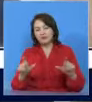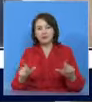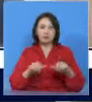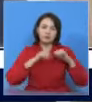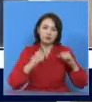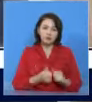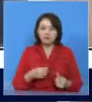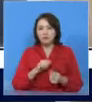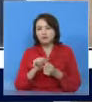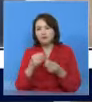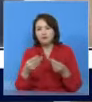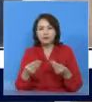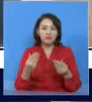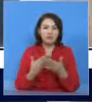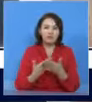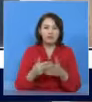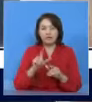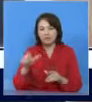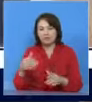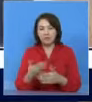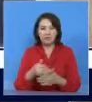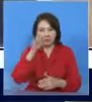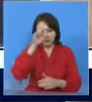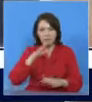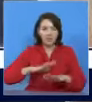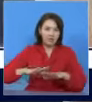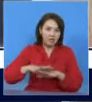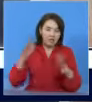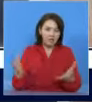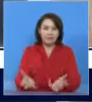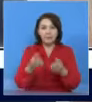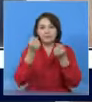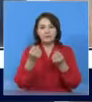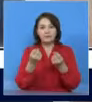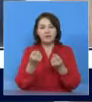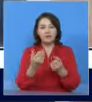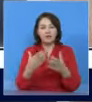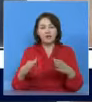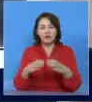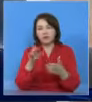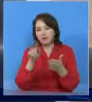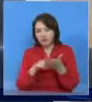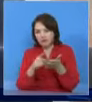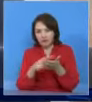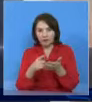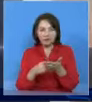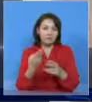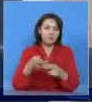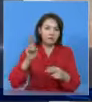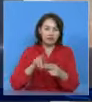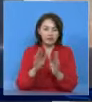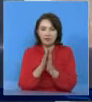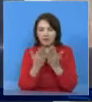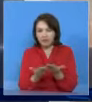қайтып оралтатын, адамзатты енді тағы бір белеске көтеретін нәрсе құбылыс ол кітап қана. Сондықтан